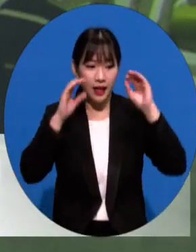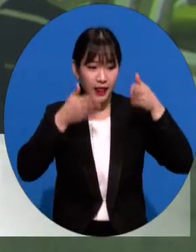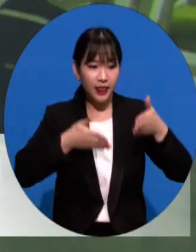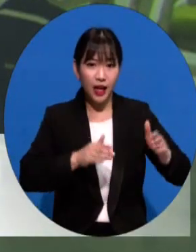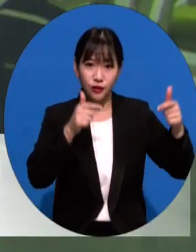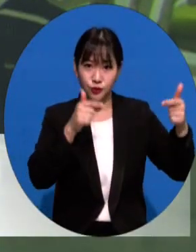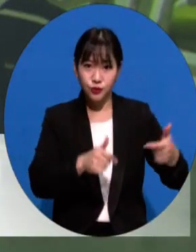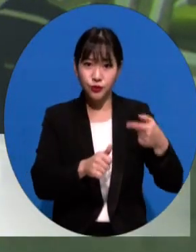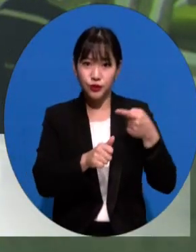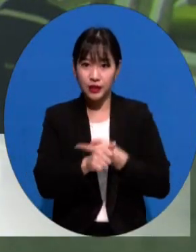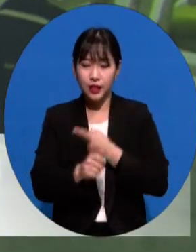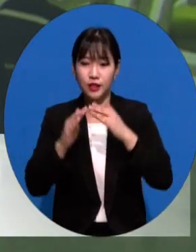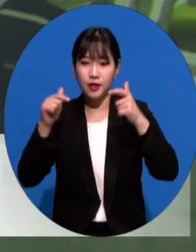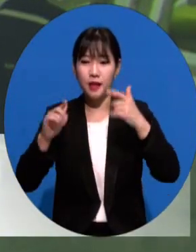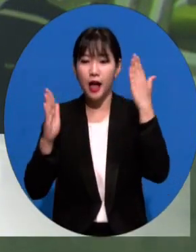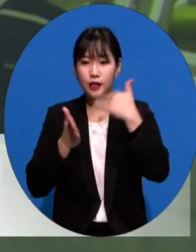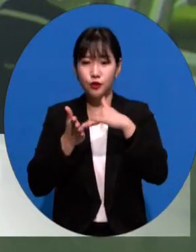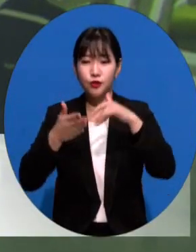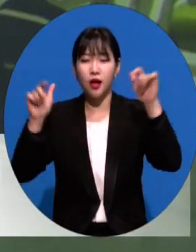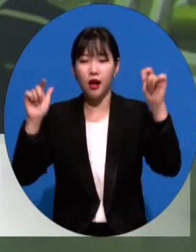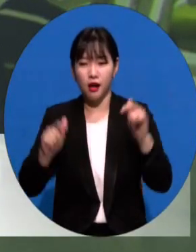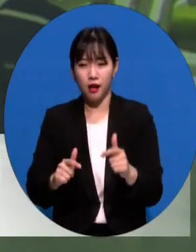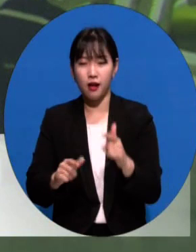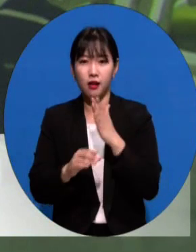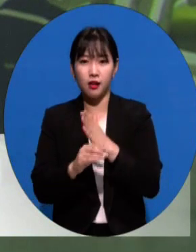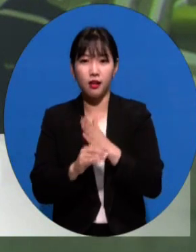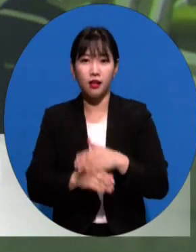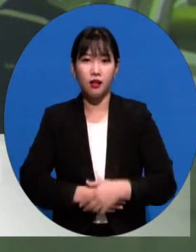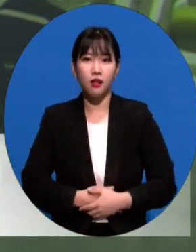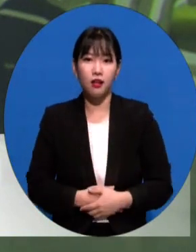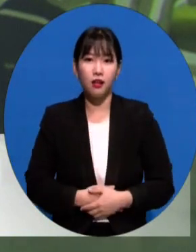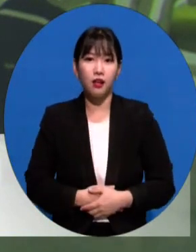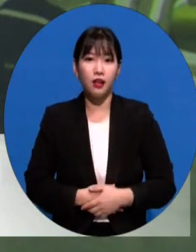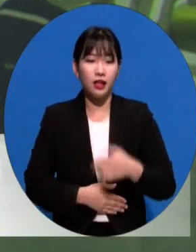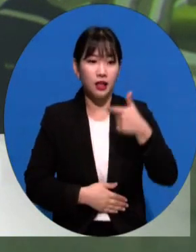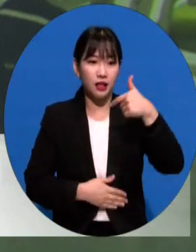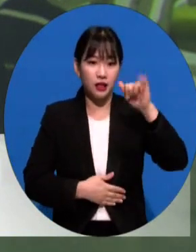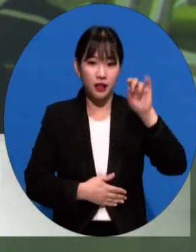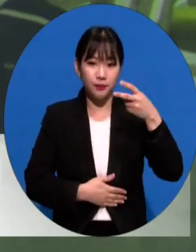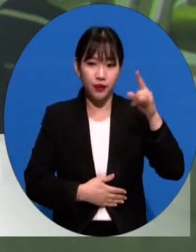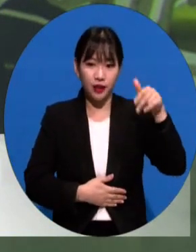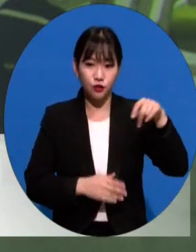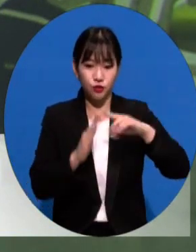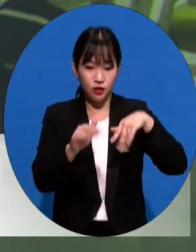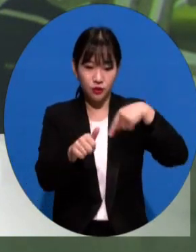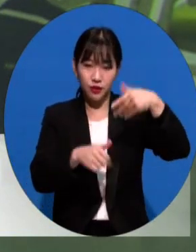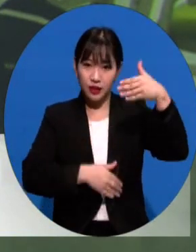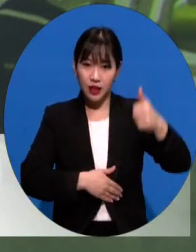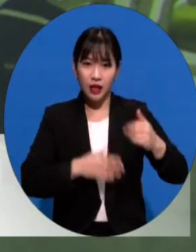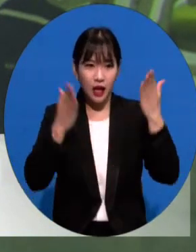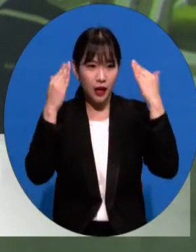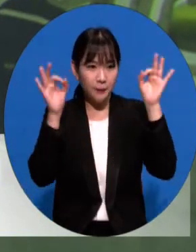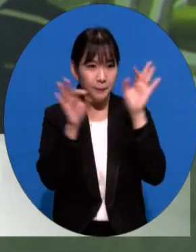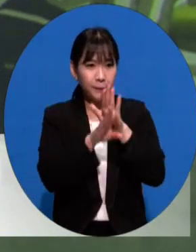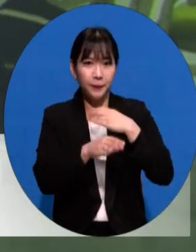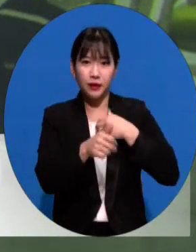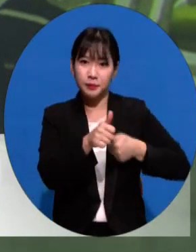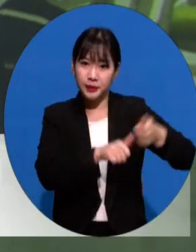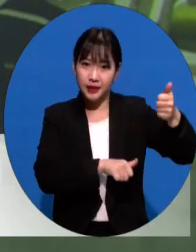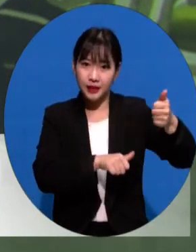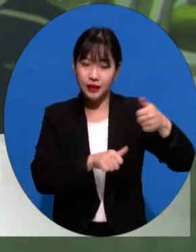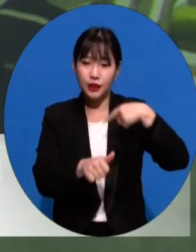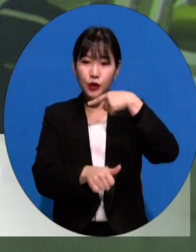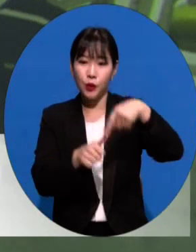출생률을 감수하면서 전남주 학생수는 크게 줄고 있습니다 김대중 전남 교육감이 학교 소멸 위기 극복과